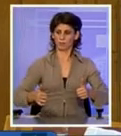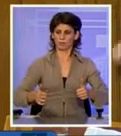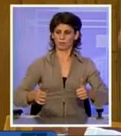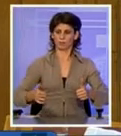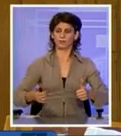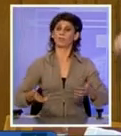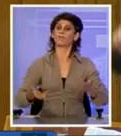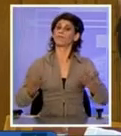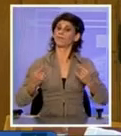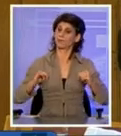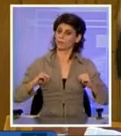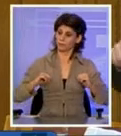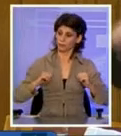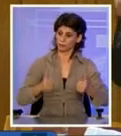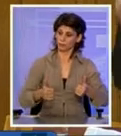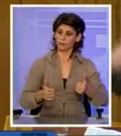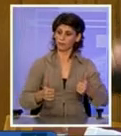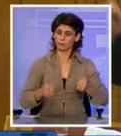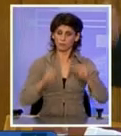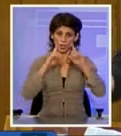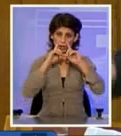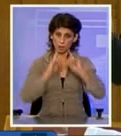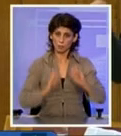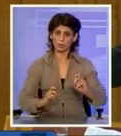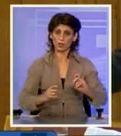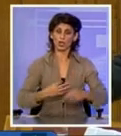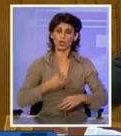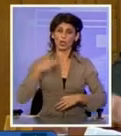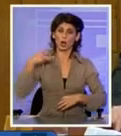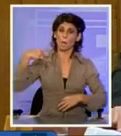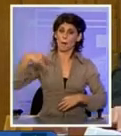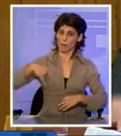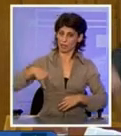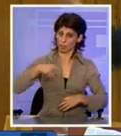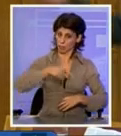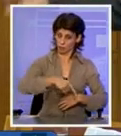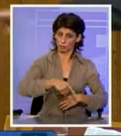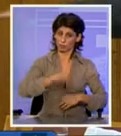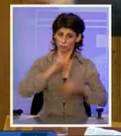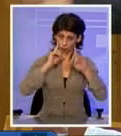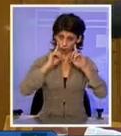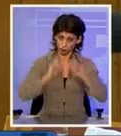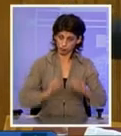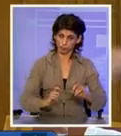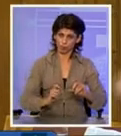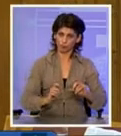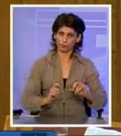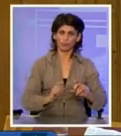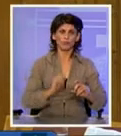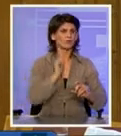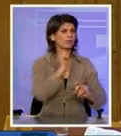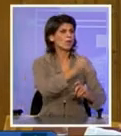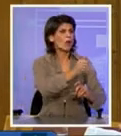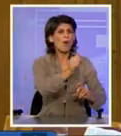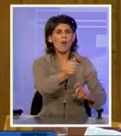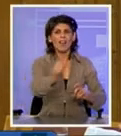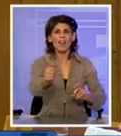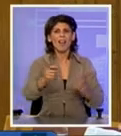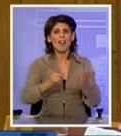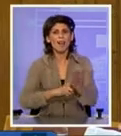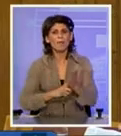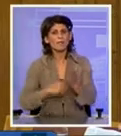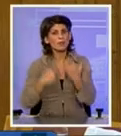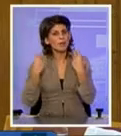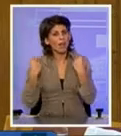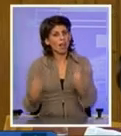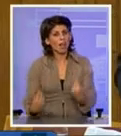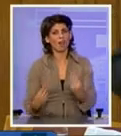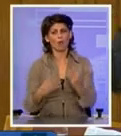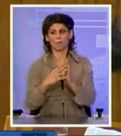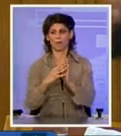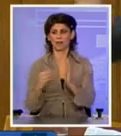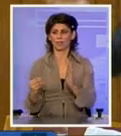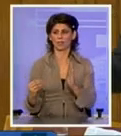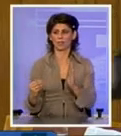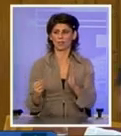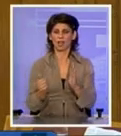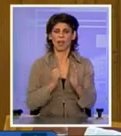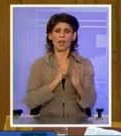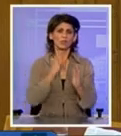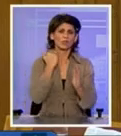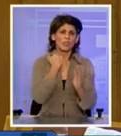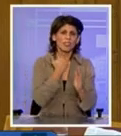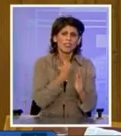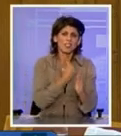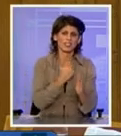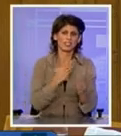Και αν δεν είχε το θάρρος να το επιβάλλει ο κύριος Παπαδήμος αυτό, έπρεπε εσείς οι ίδιοι να δώσετε το καλό παράδειγμα και να